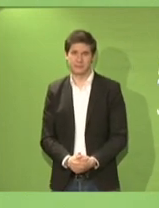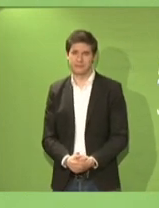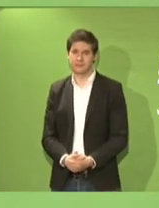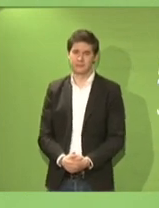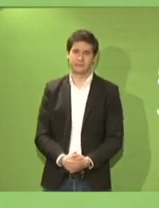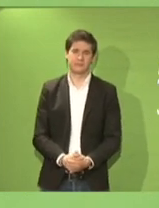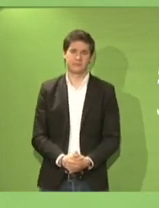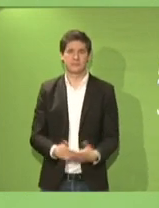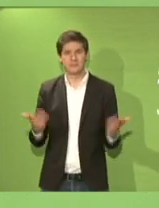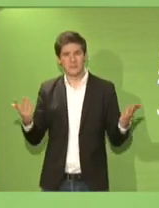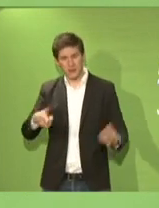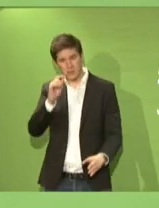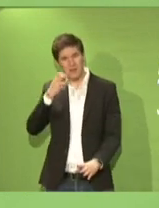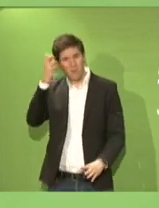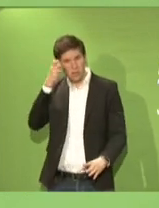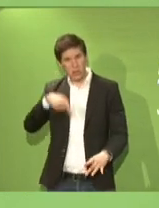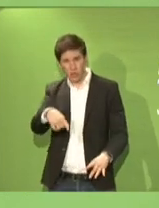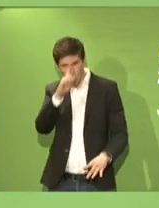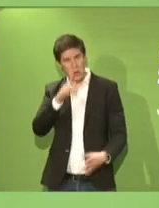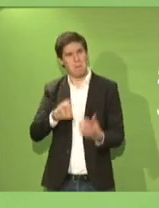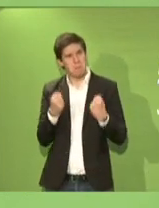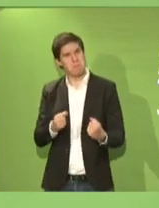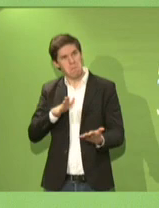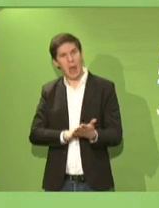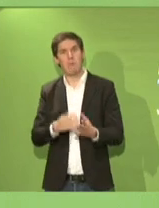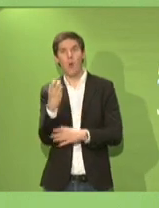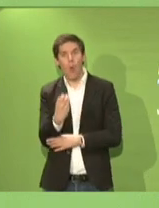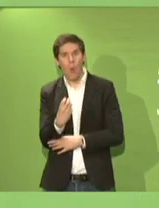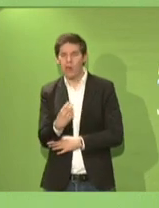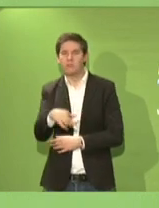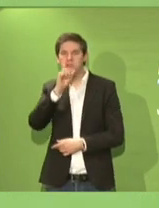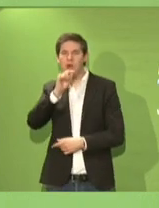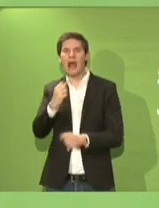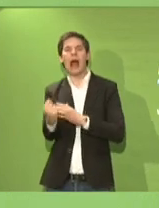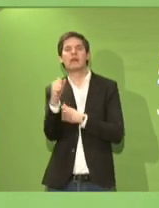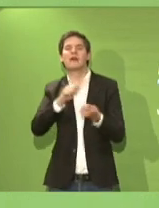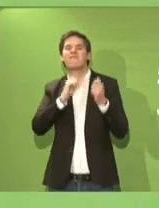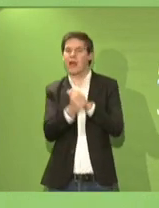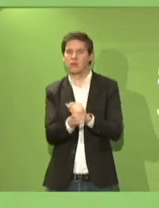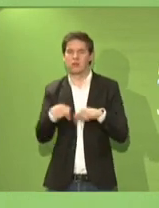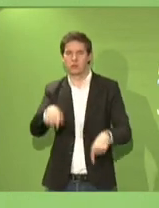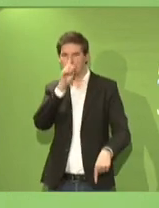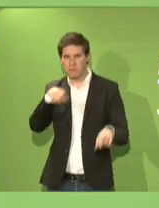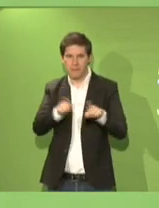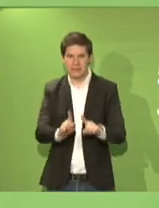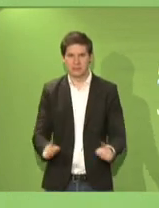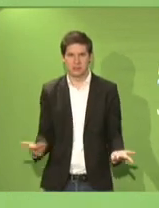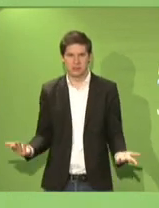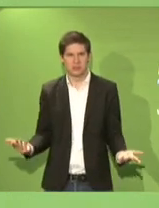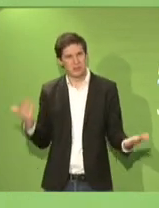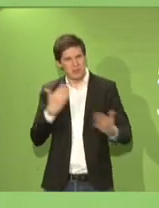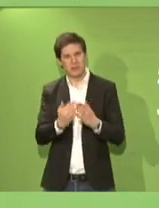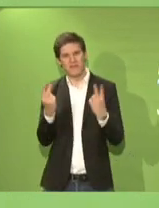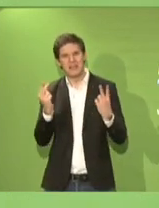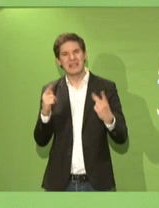Wenn Deutschland Kohleland bleibt, dann kann es kein Energiewendeland sein. Und das heißt, wir müssen auch über die Veränderung